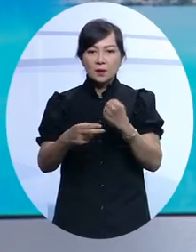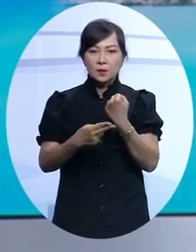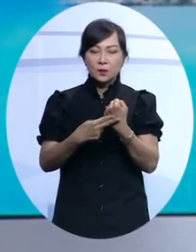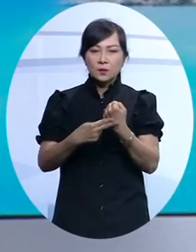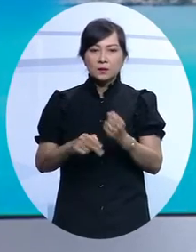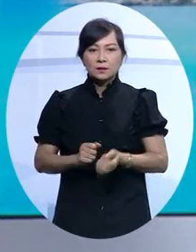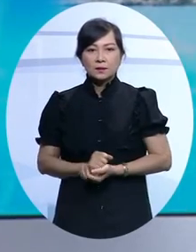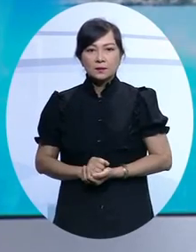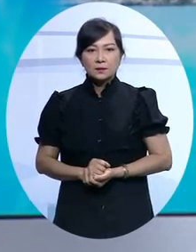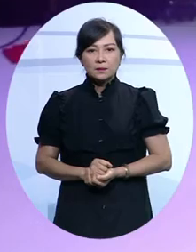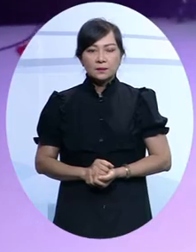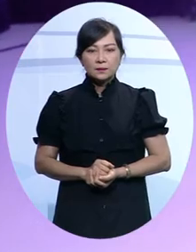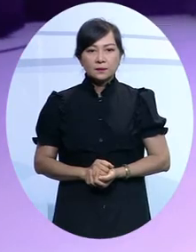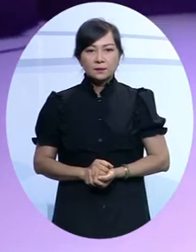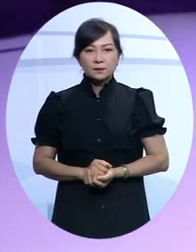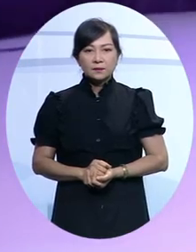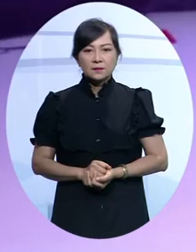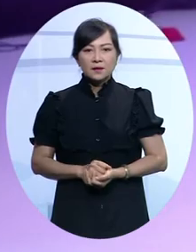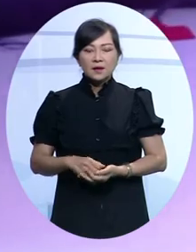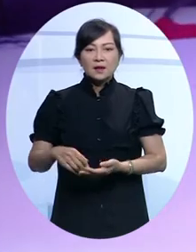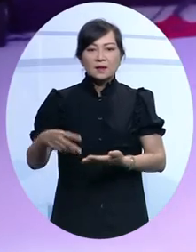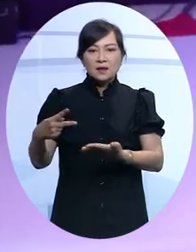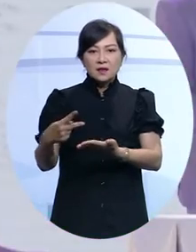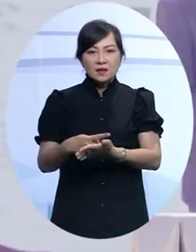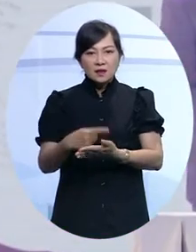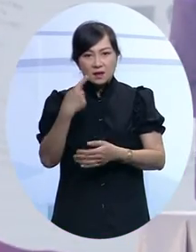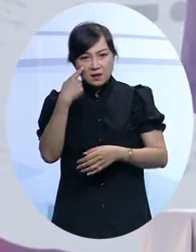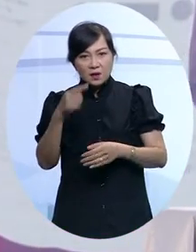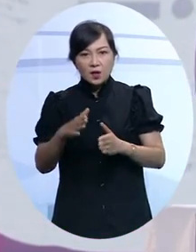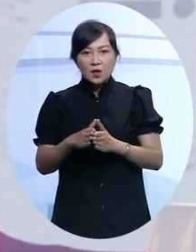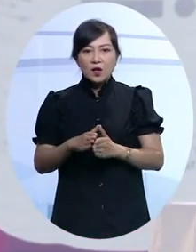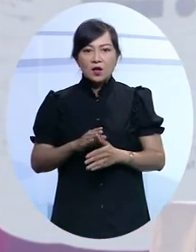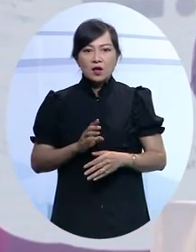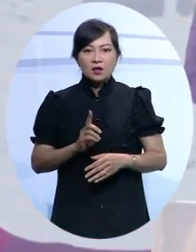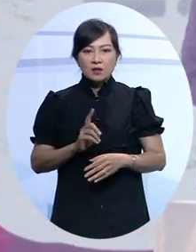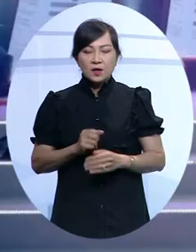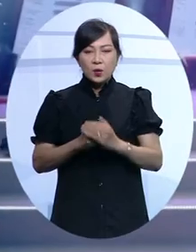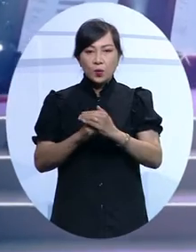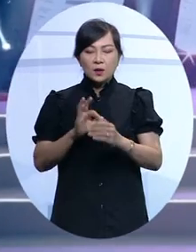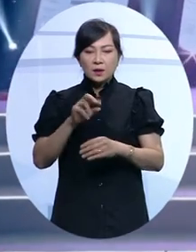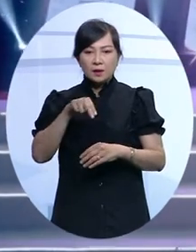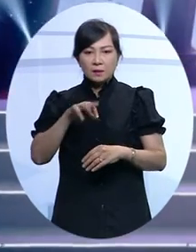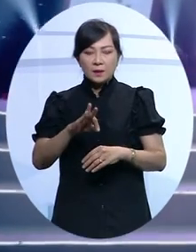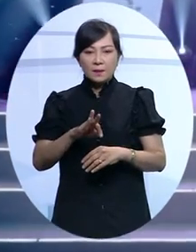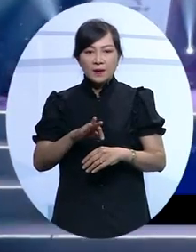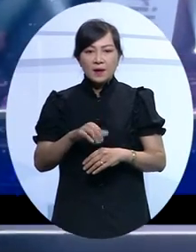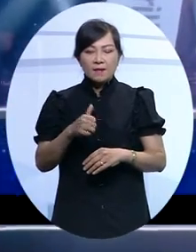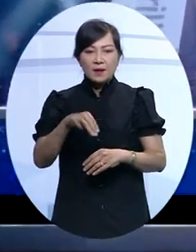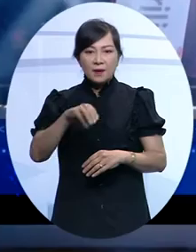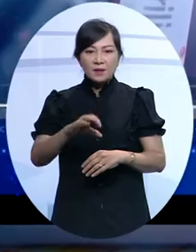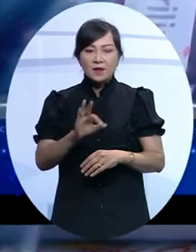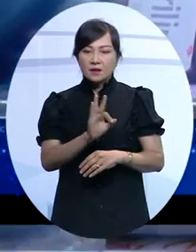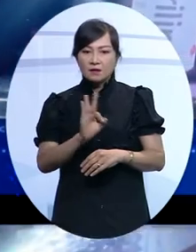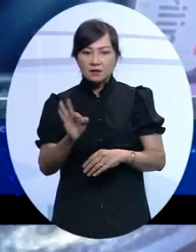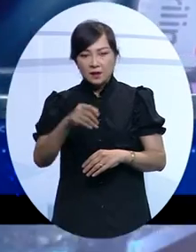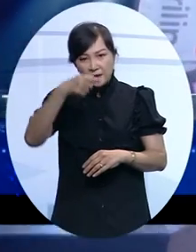Nội. Tại sự kiện, trước sự chứng kiến của tiến sĩ dược sĩ Nguyễn Thị Ngọc Trâm, nghệ sĩ MC Trấn Thành, giám đốc điều